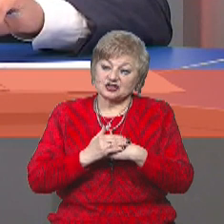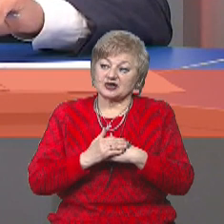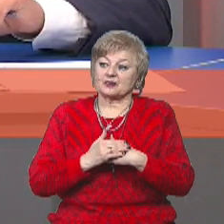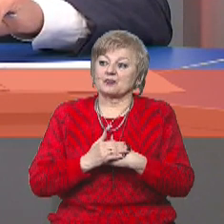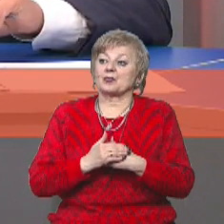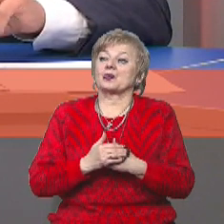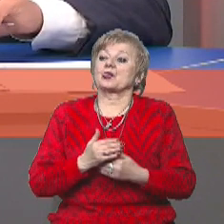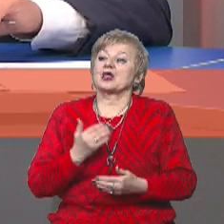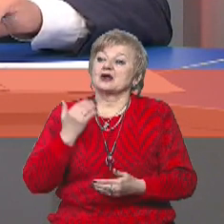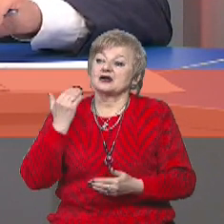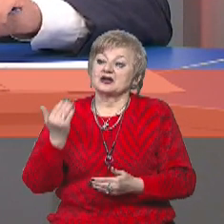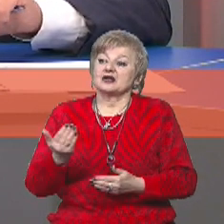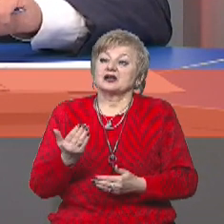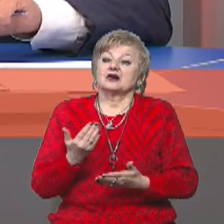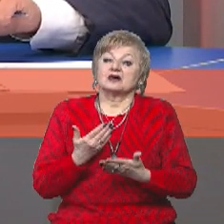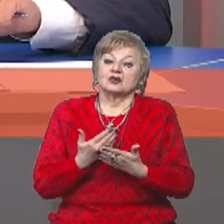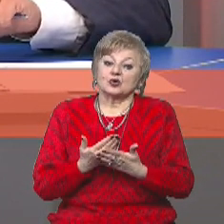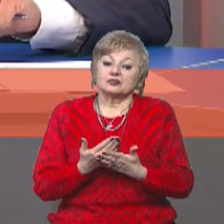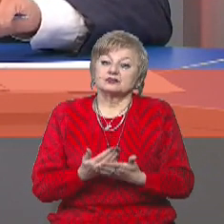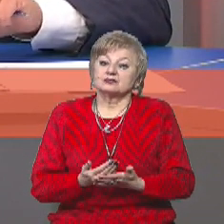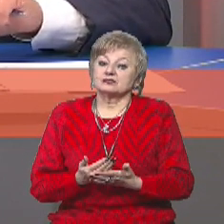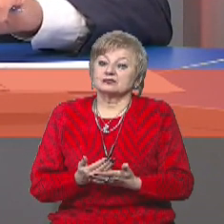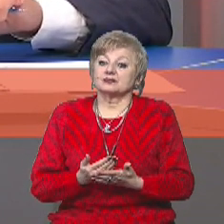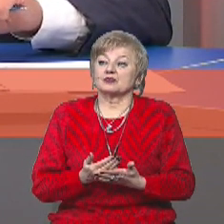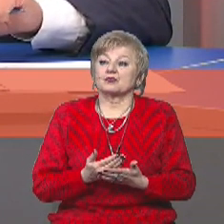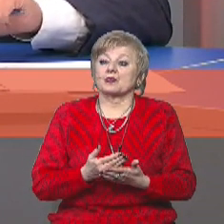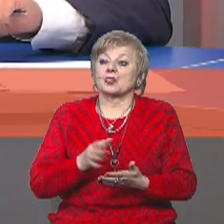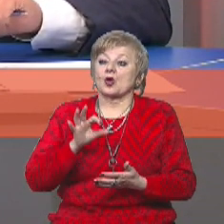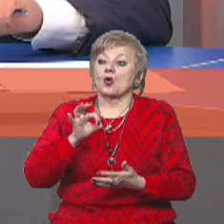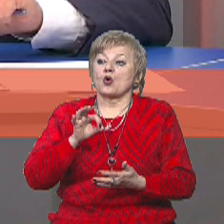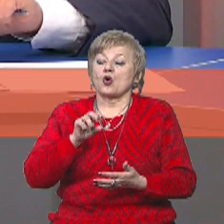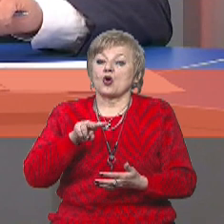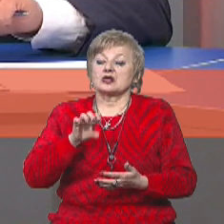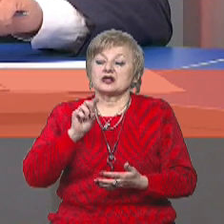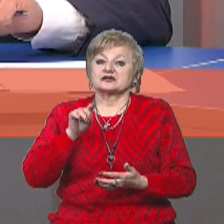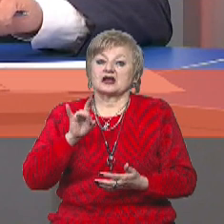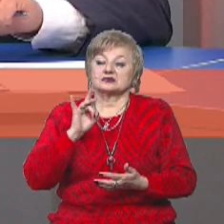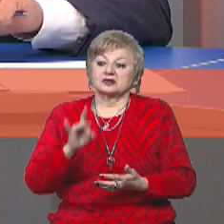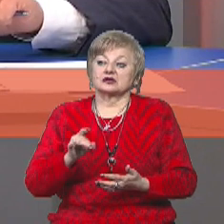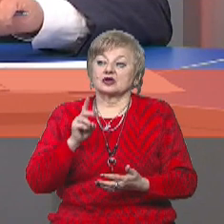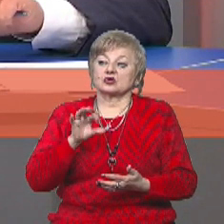здоров'я і врешті чистого повітря. Чистого повітря, доброго здоров'я бажаю Олександру Костянтинову.